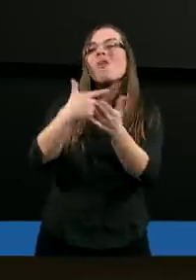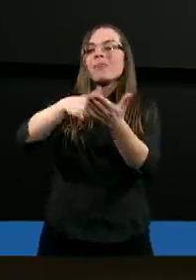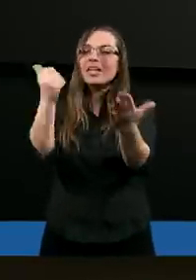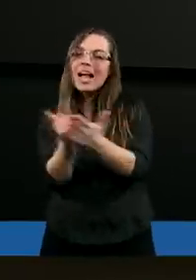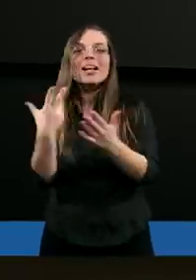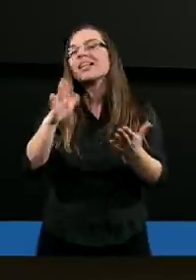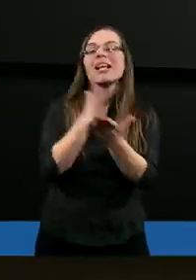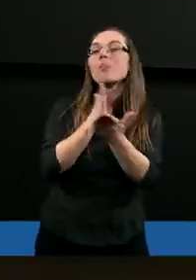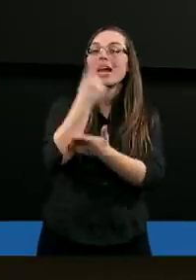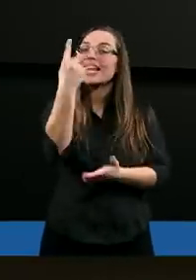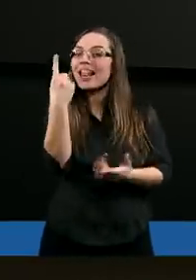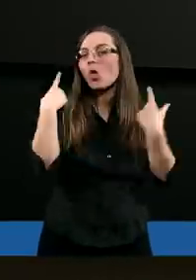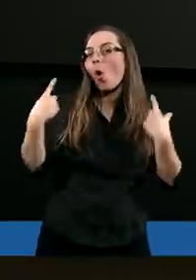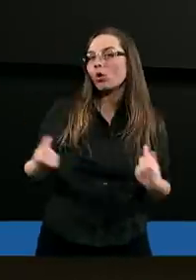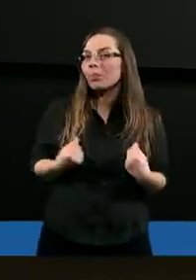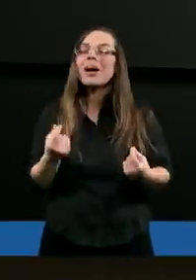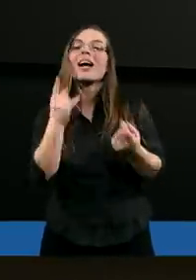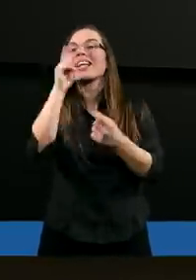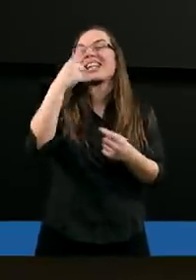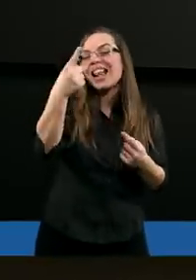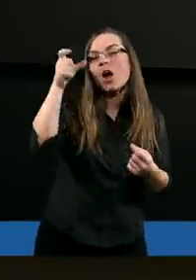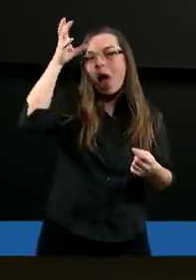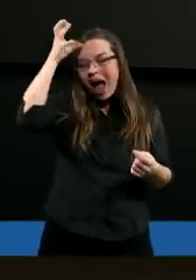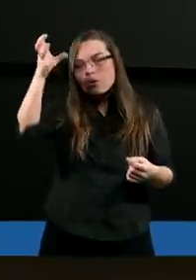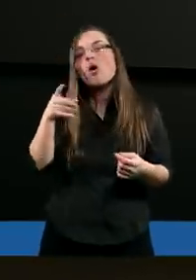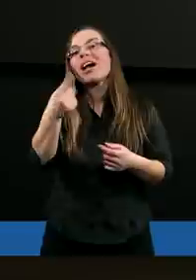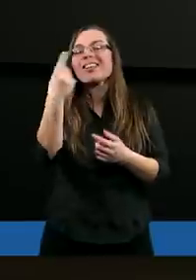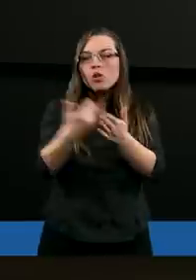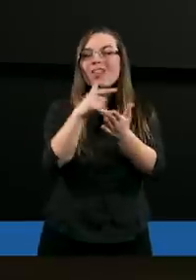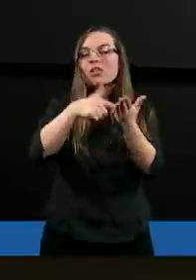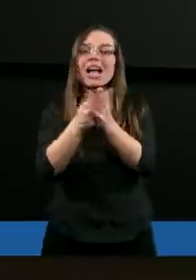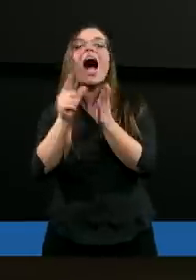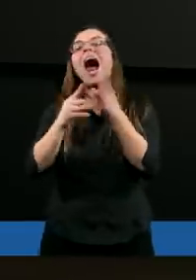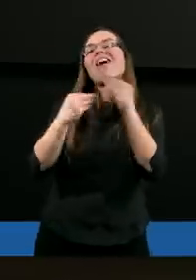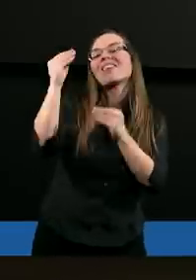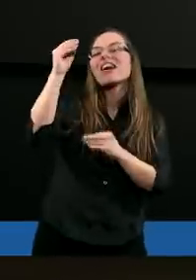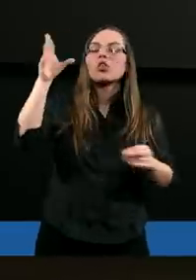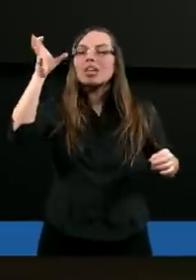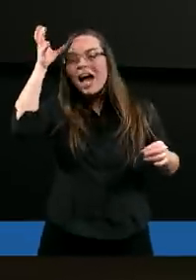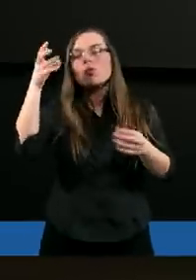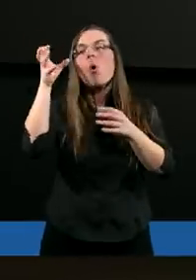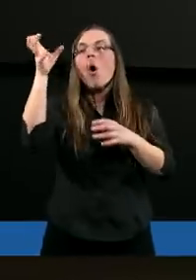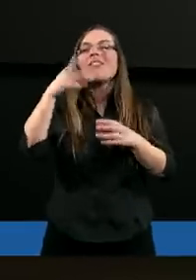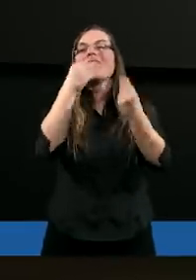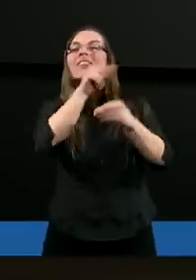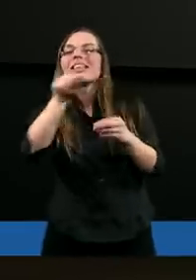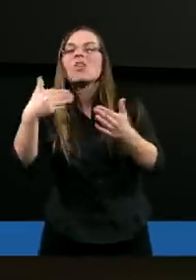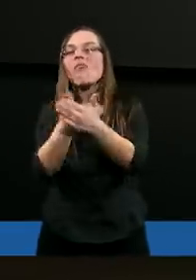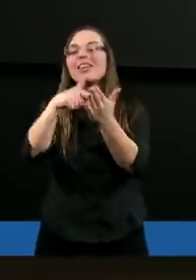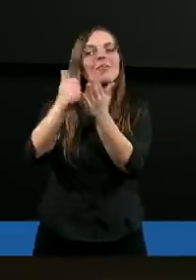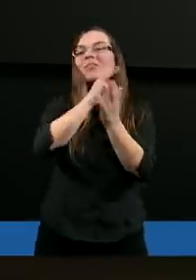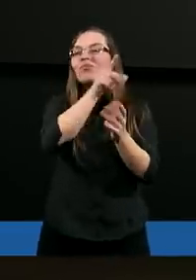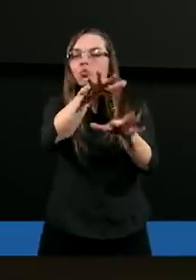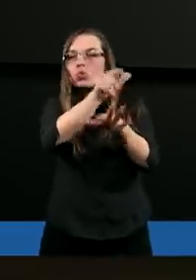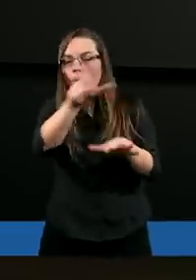tylko przez jedną osobę, przez jednego autora Nowego Testamentu, ale przez większość autorów Nowego Testamentu. Tak przedstawiony właśnie jest Duch